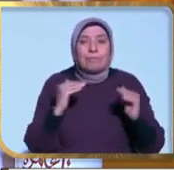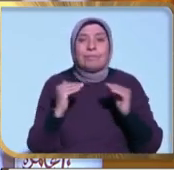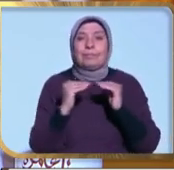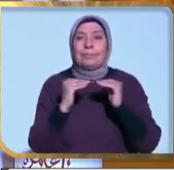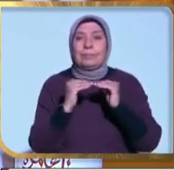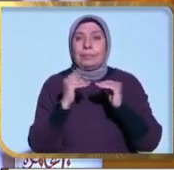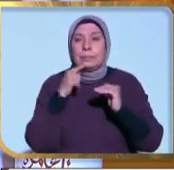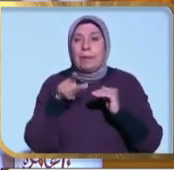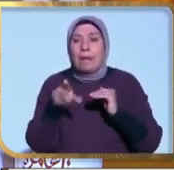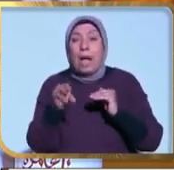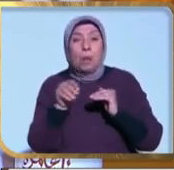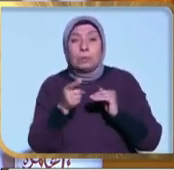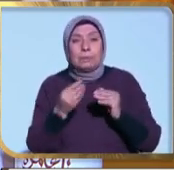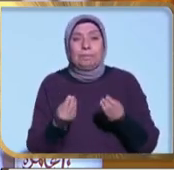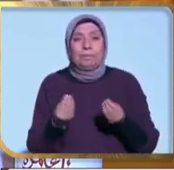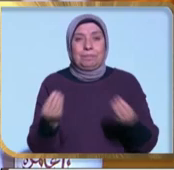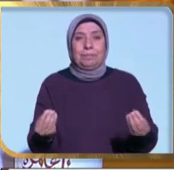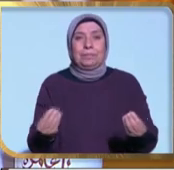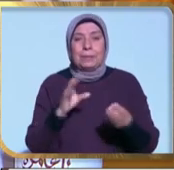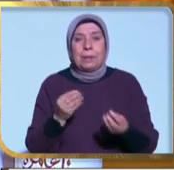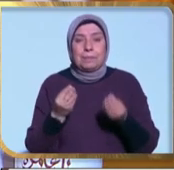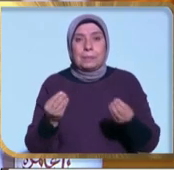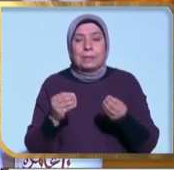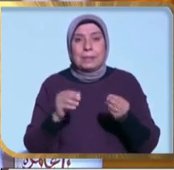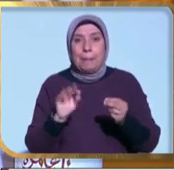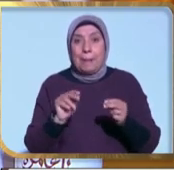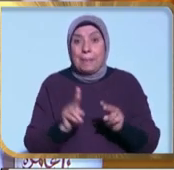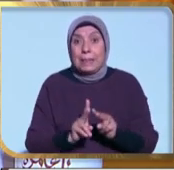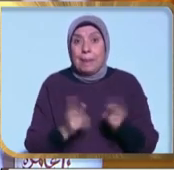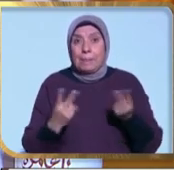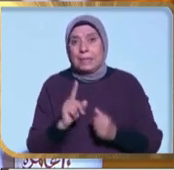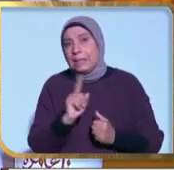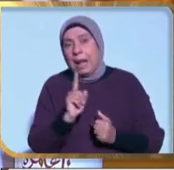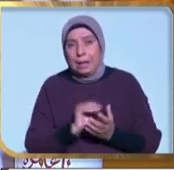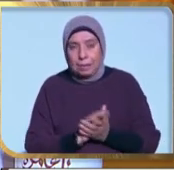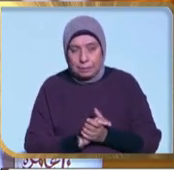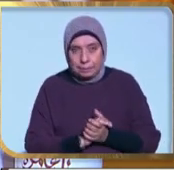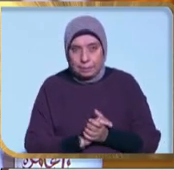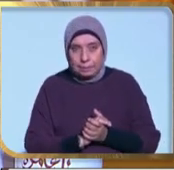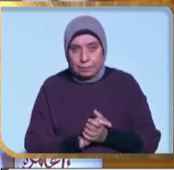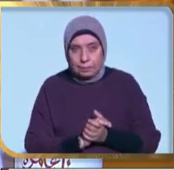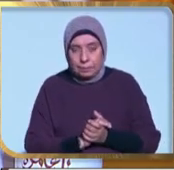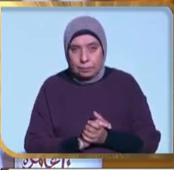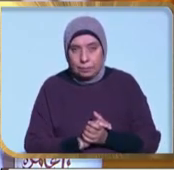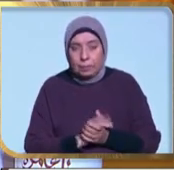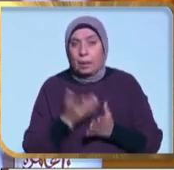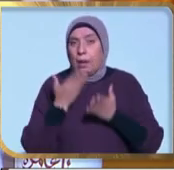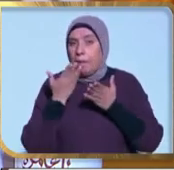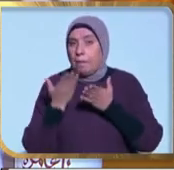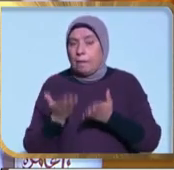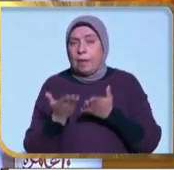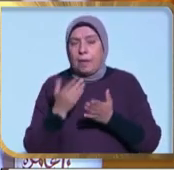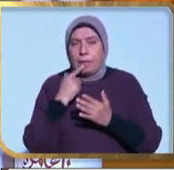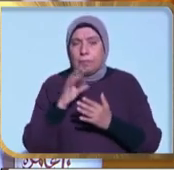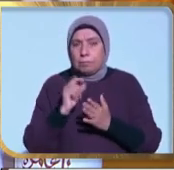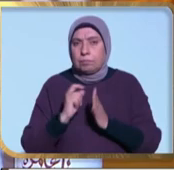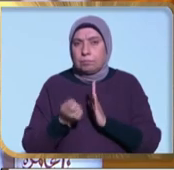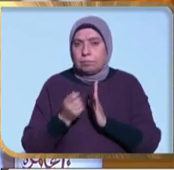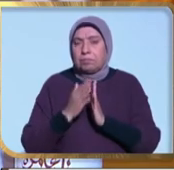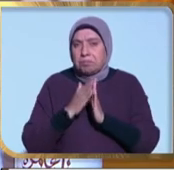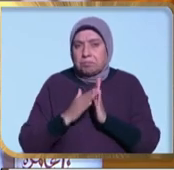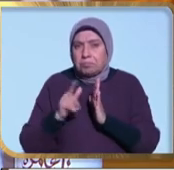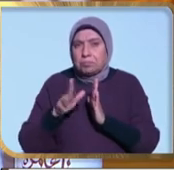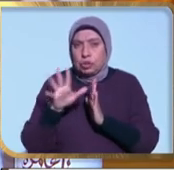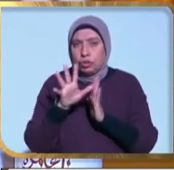بما يريد وكل بما يحتاج وده لما ورد فيه الاثر عشان كده بنقول انه ده على الاستحباب